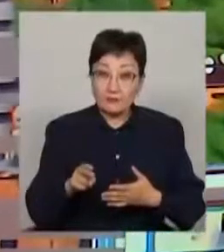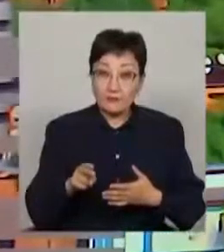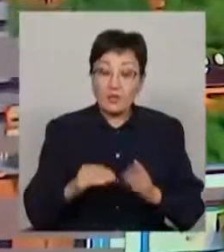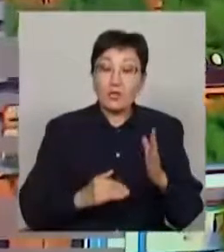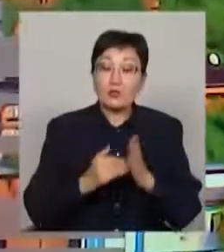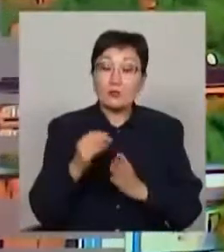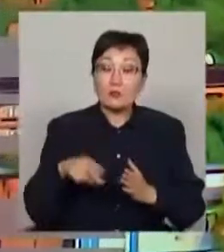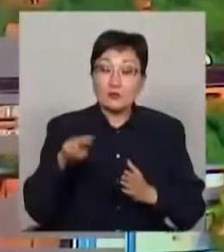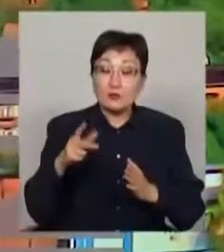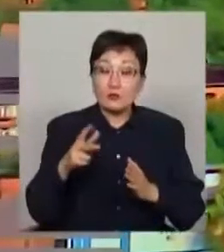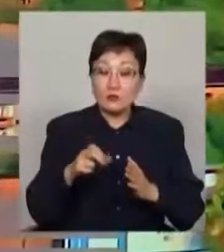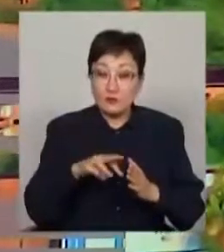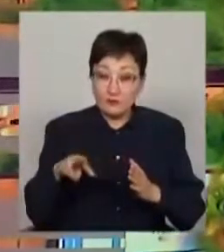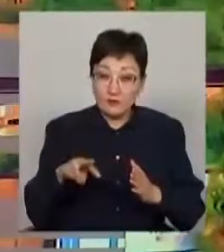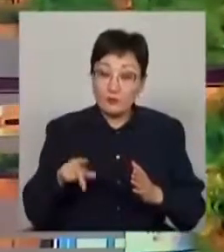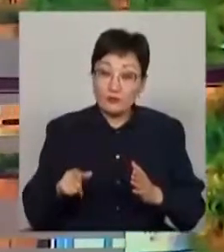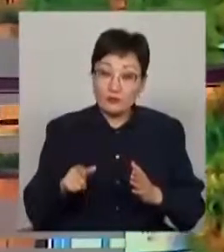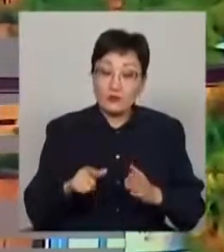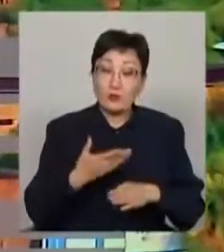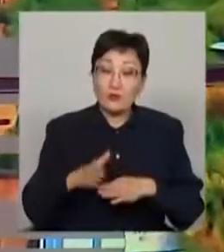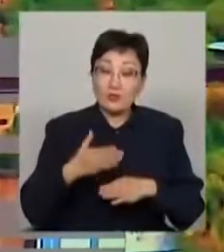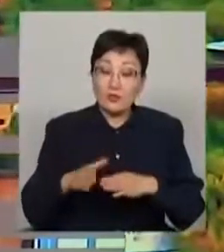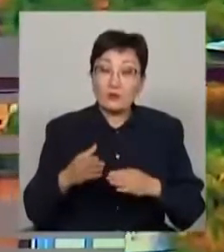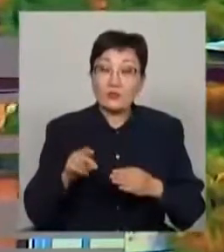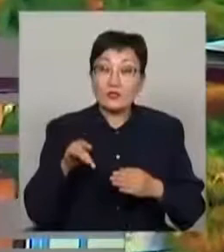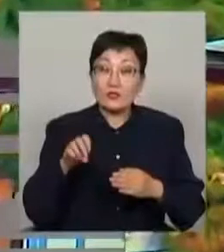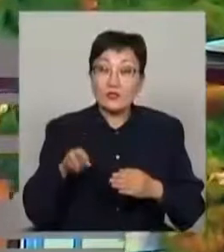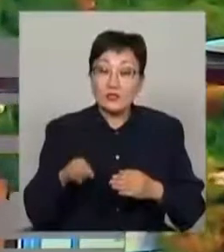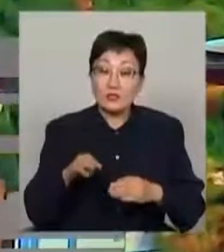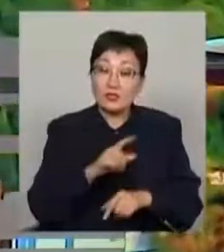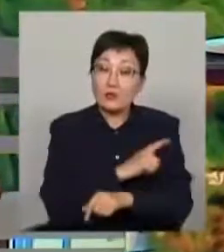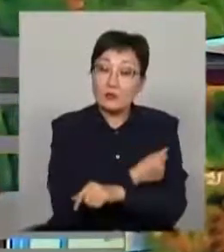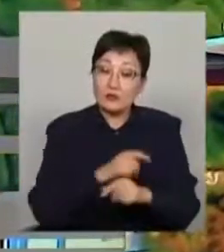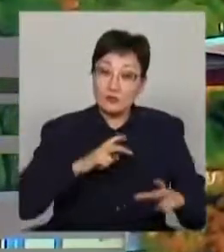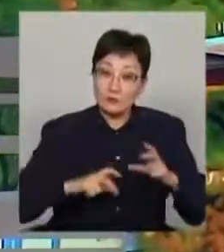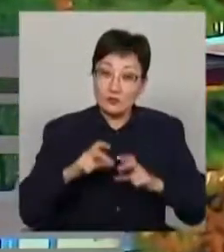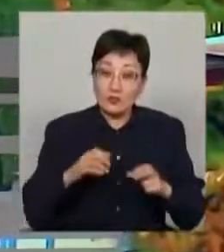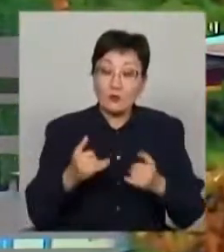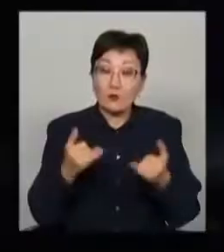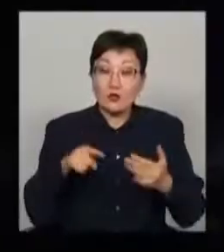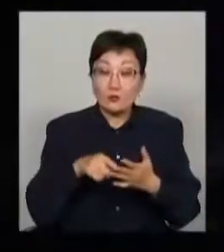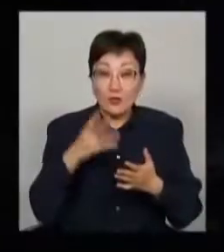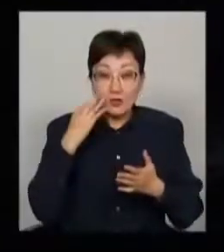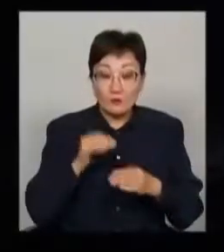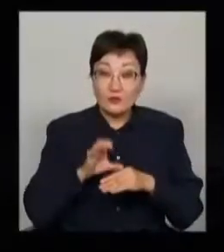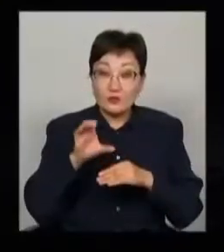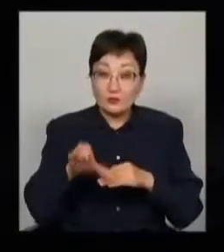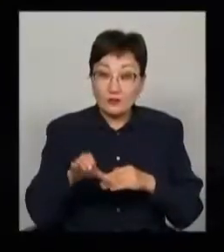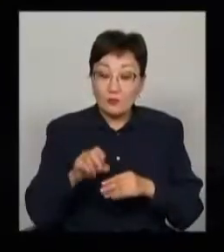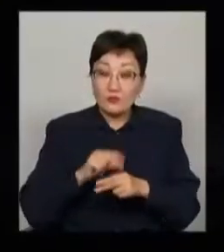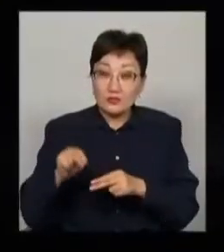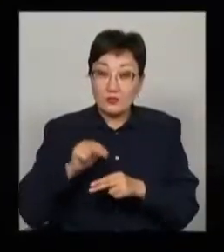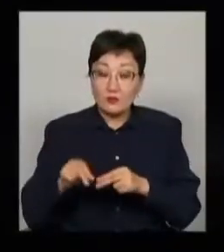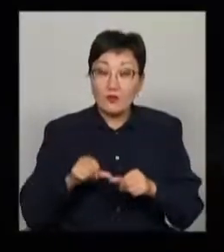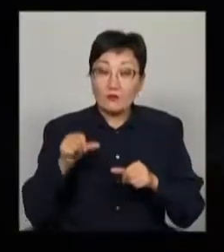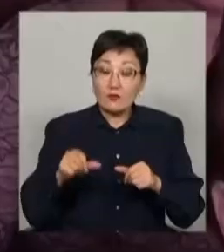Свыше 1 300 000 000 тенге выделят на гранты для медицинских университетов в Алматы. Средства будут направлены для обучения